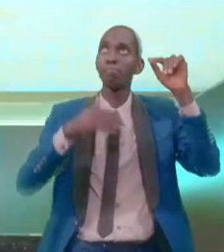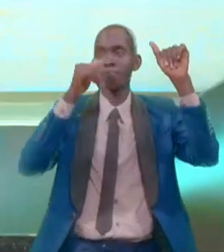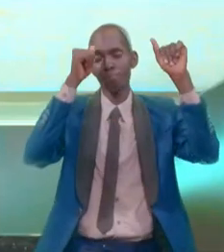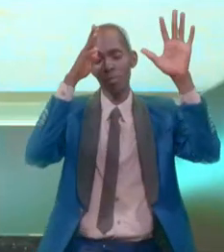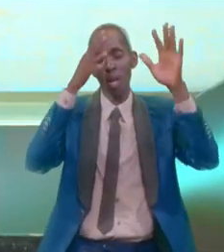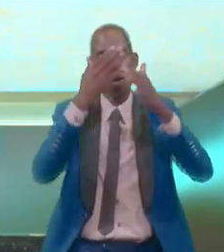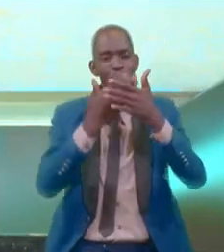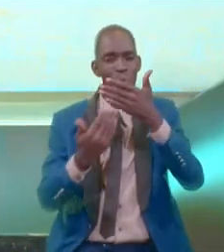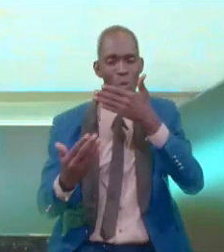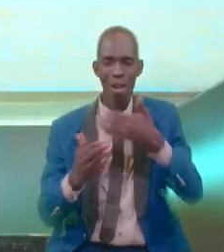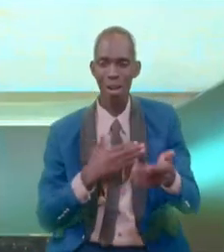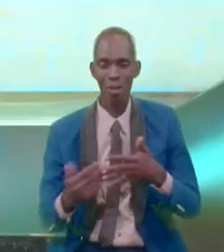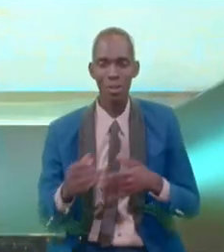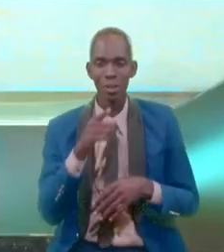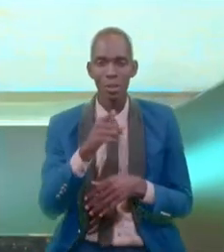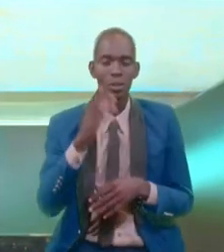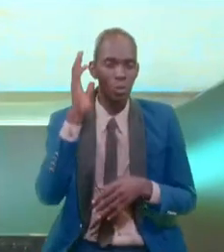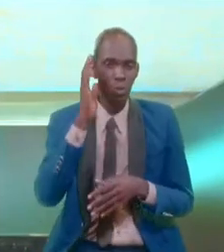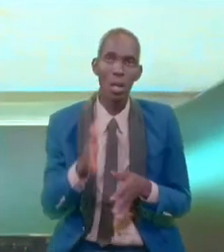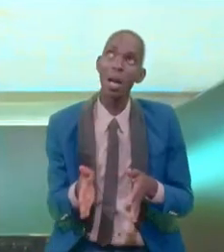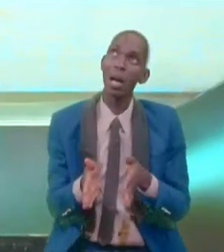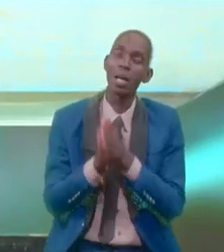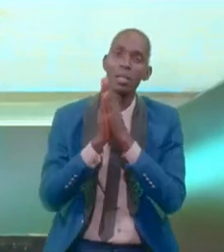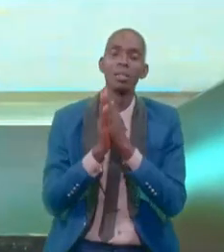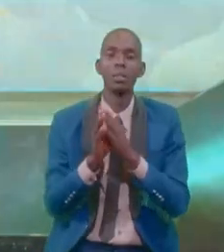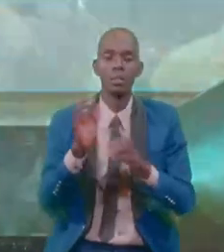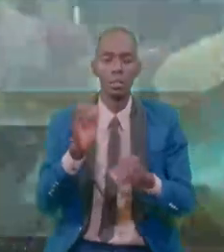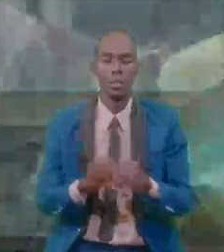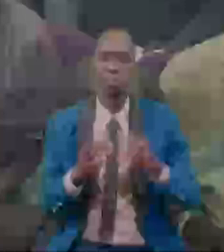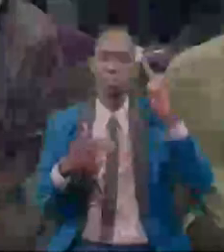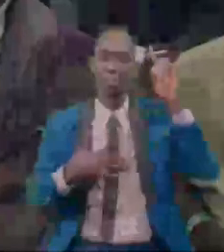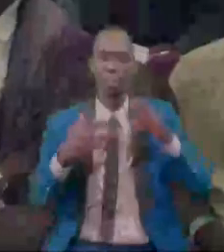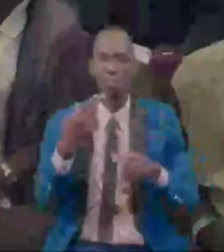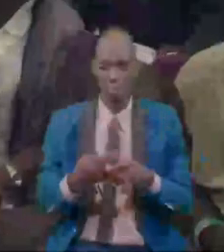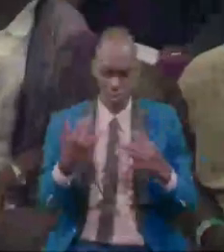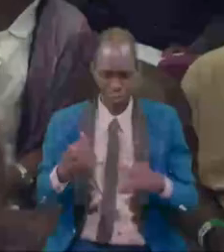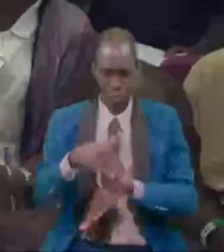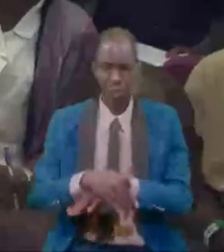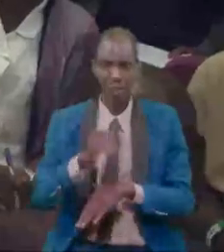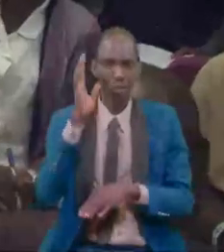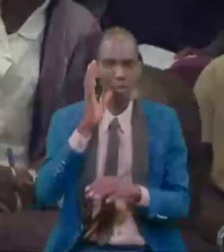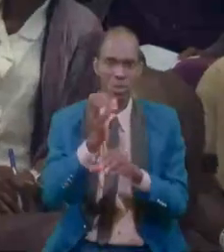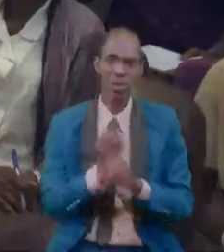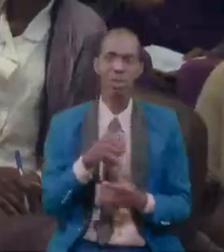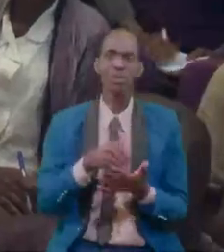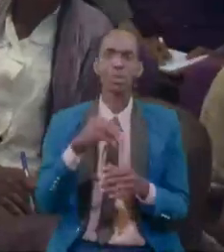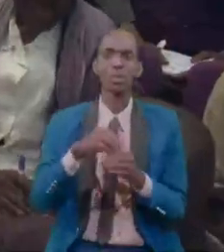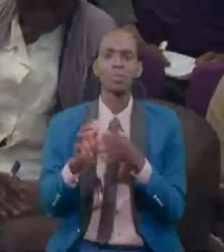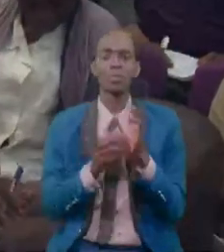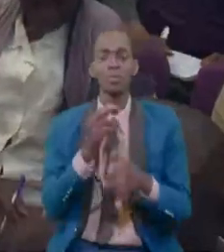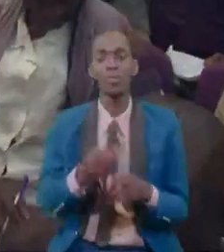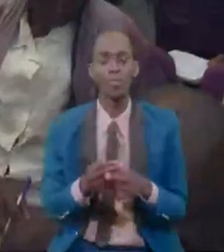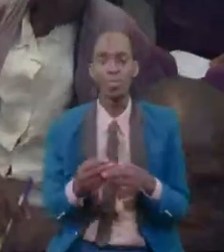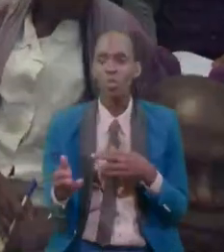ce que vous demanderez en mon nom, ce soir, c'est la soirée